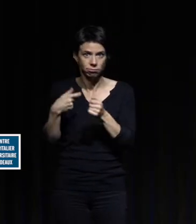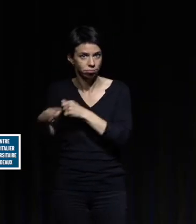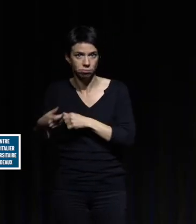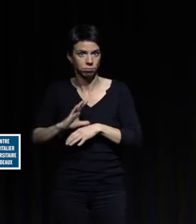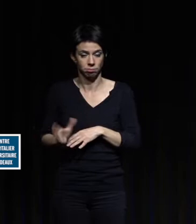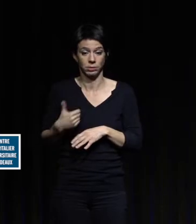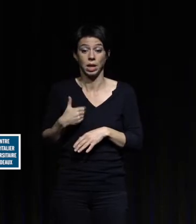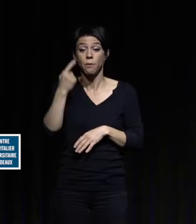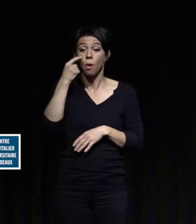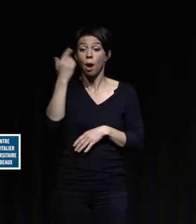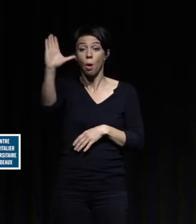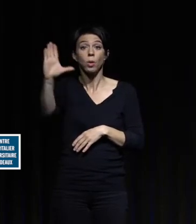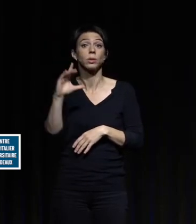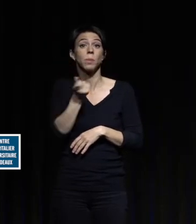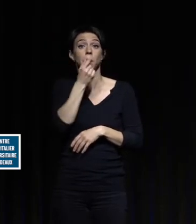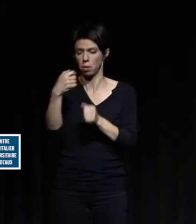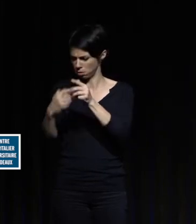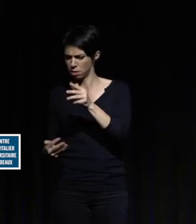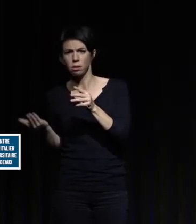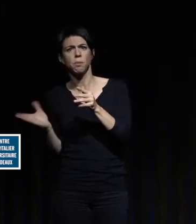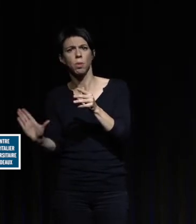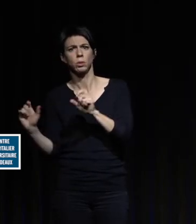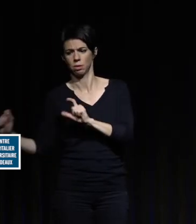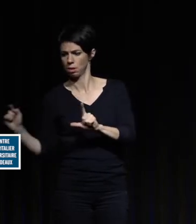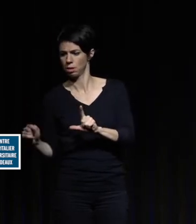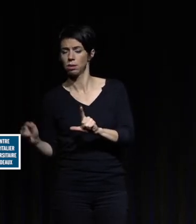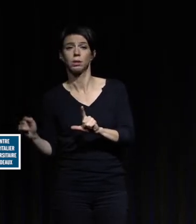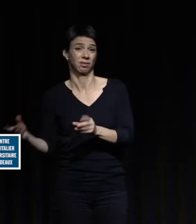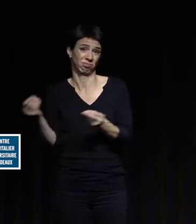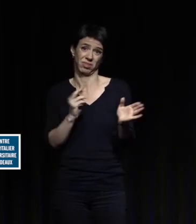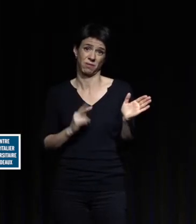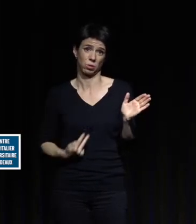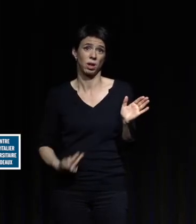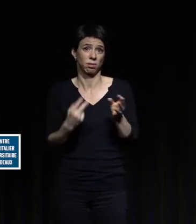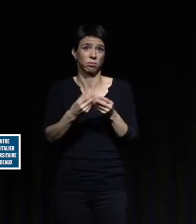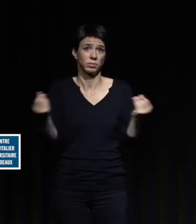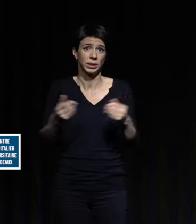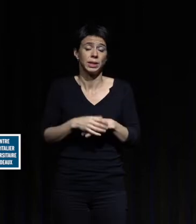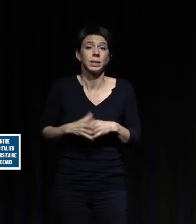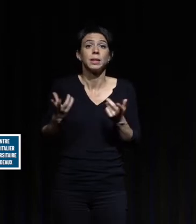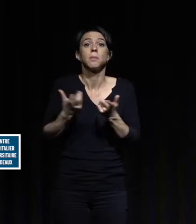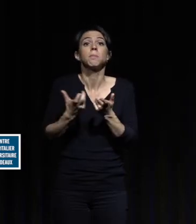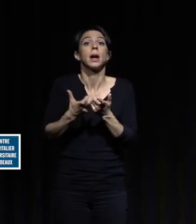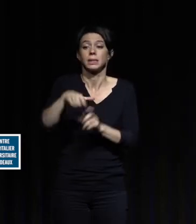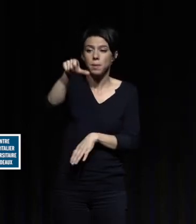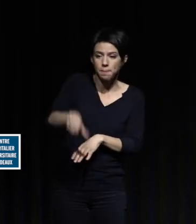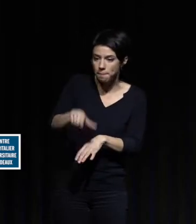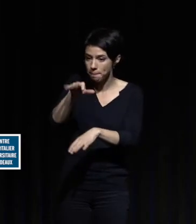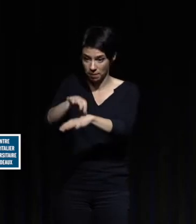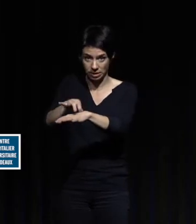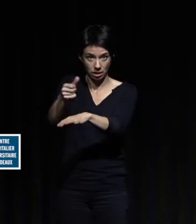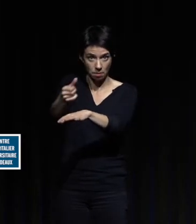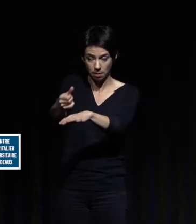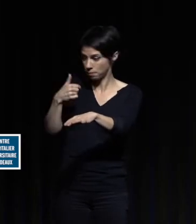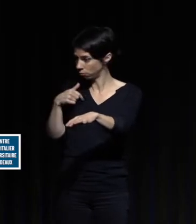long cours. Ils ont également des effets secondaires. Ils vont être indiqués lorsque la patiente aura soit eu un avis multidisciplinaire, soit